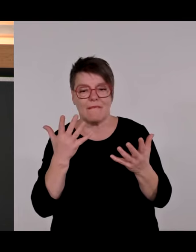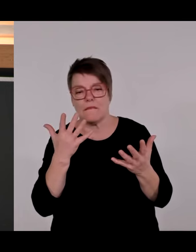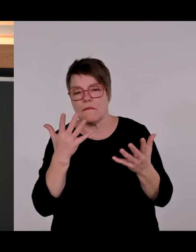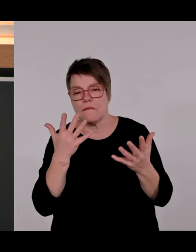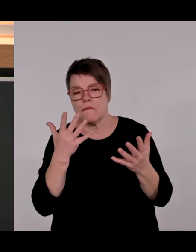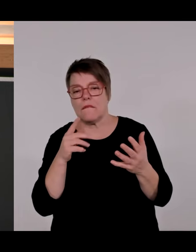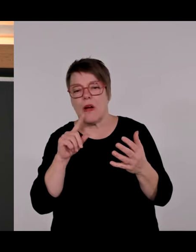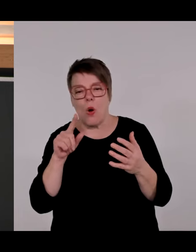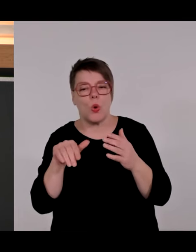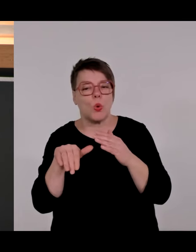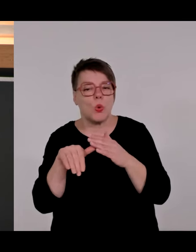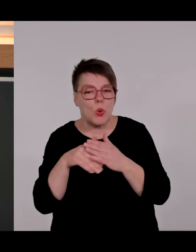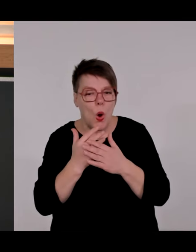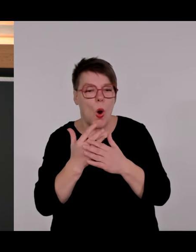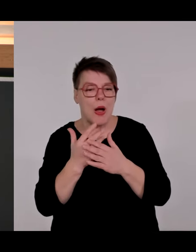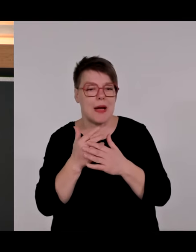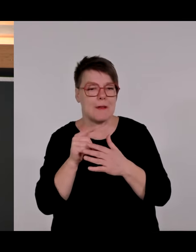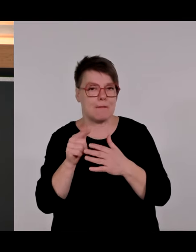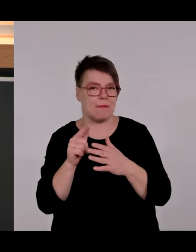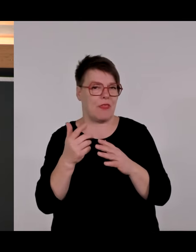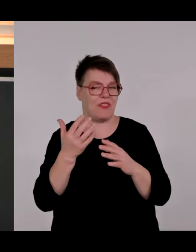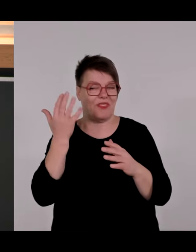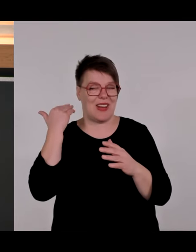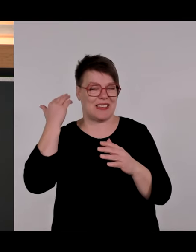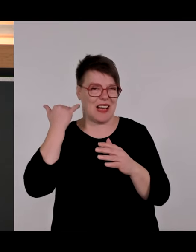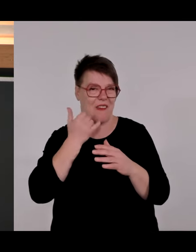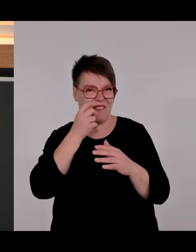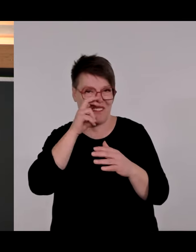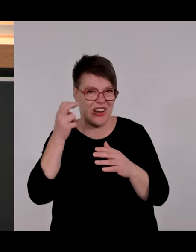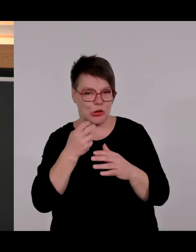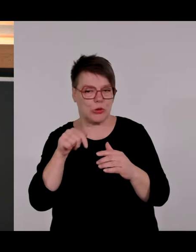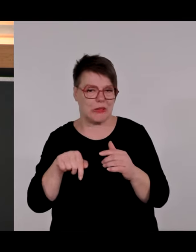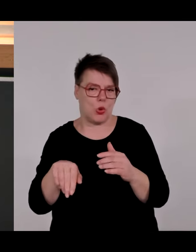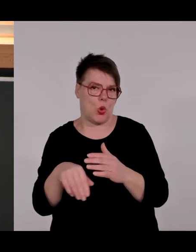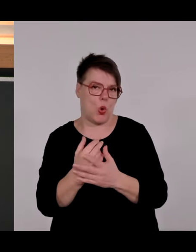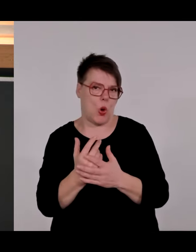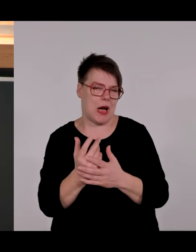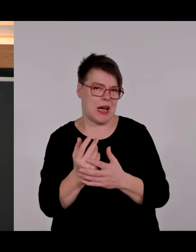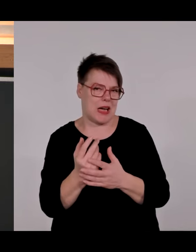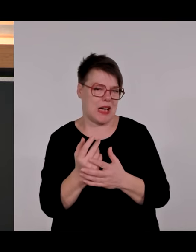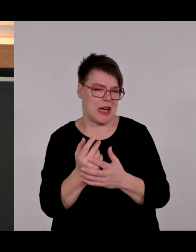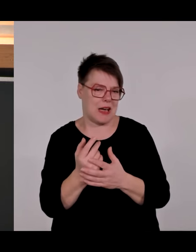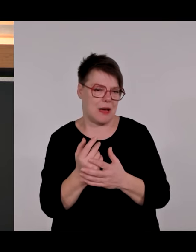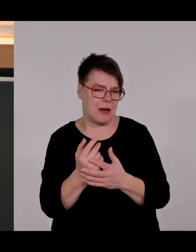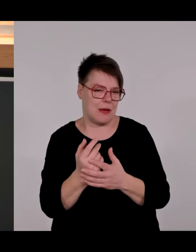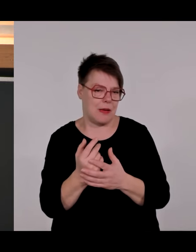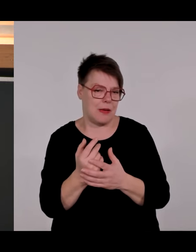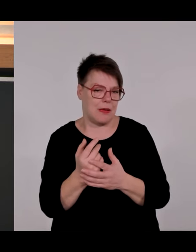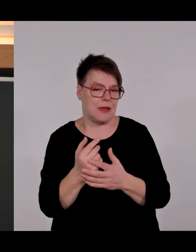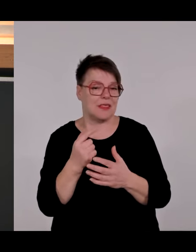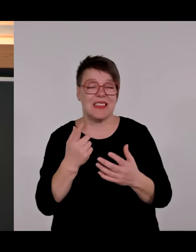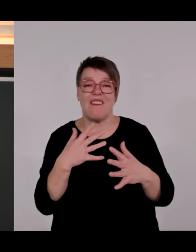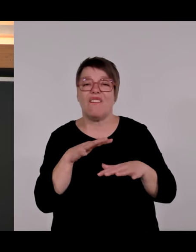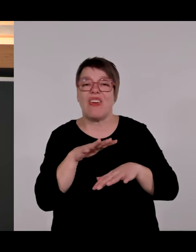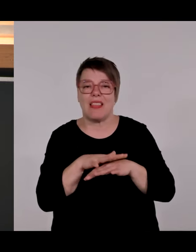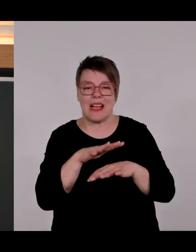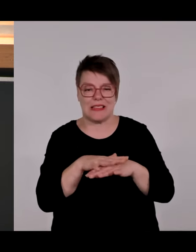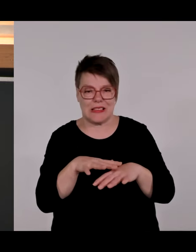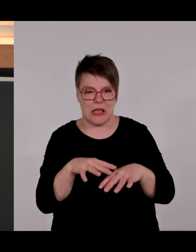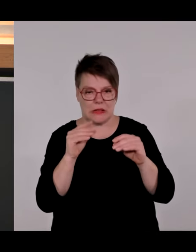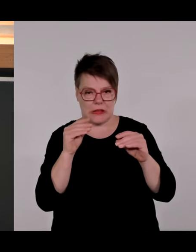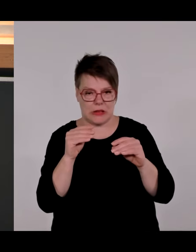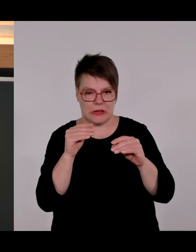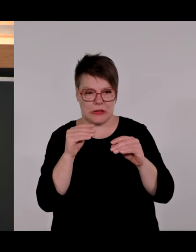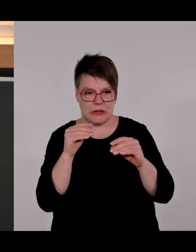Und das ist vielleicht jetzt auch ein Unterschied. Getragen wird dieser vernetzte Ansatz, und ich will das jetzt einfach mal aufzählen, von